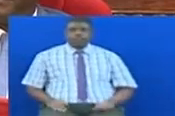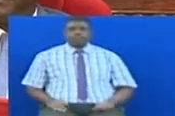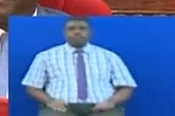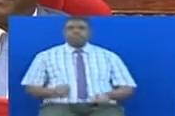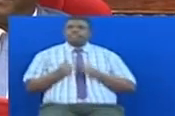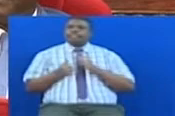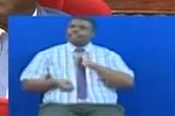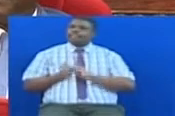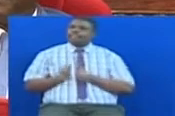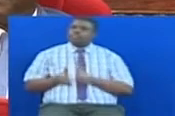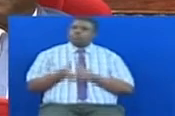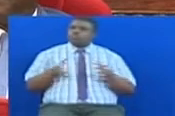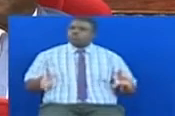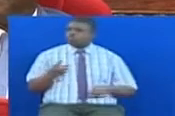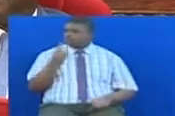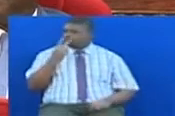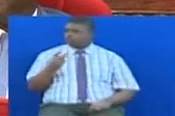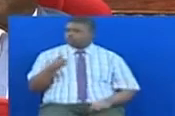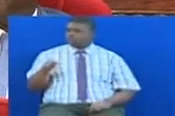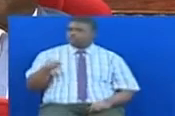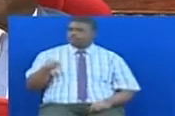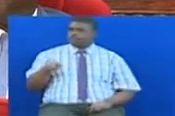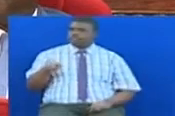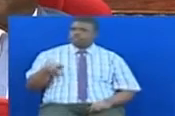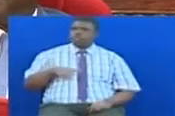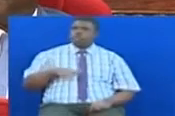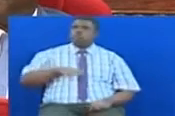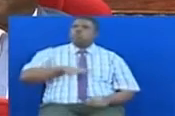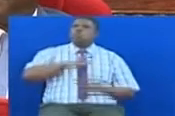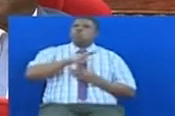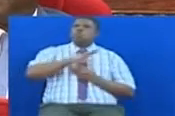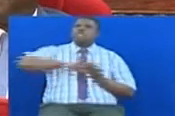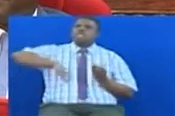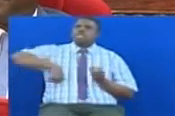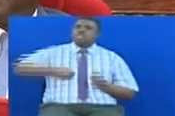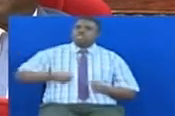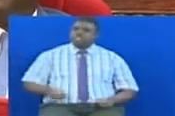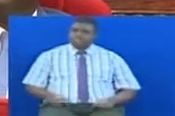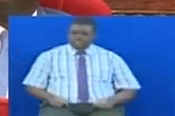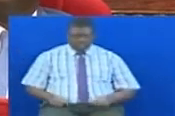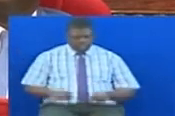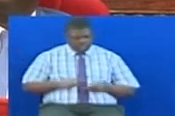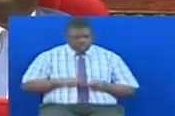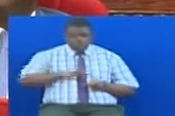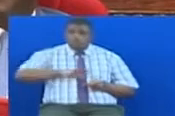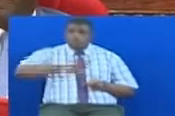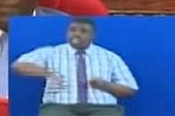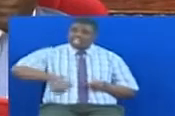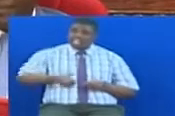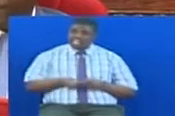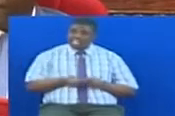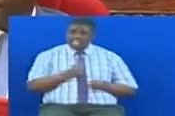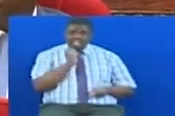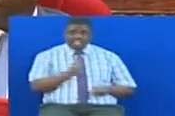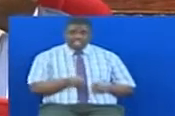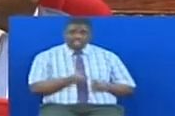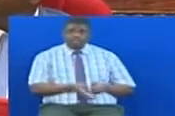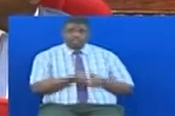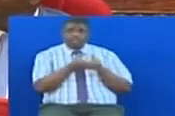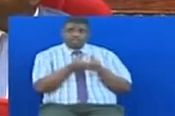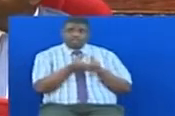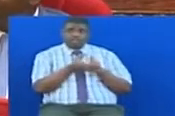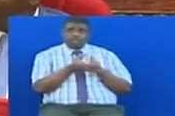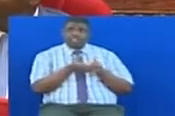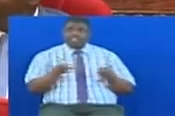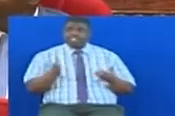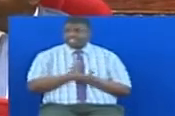tatizo kubwa sana niliona hapa ni swala la wizi. Mheshimiwa Naibu Speaker, na ukiangalia kesi zilivyo